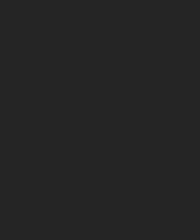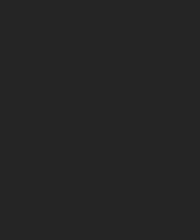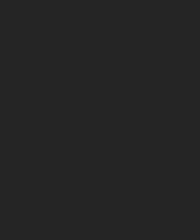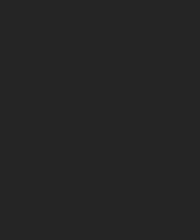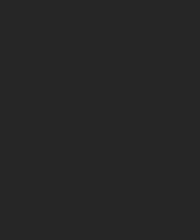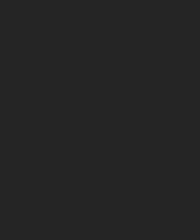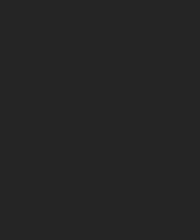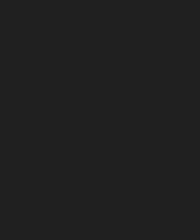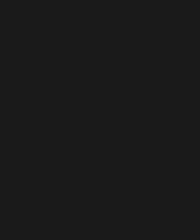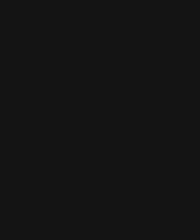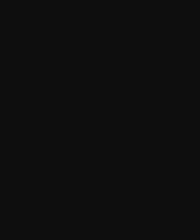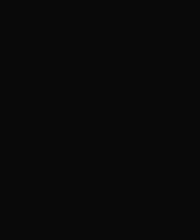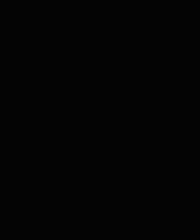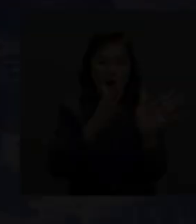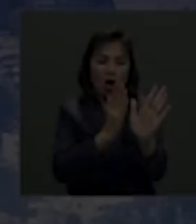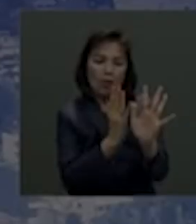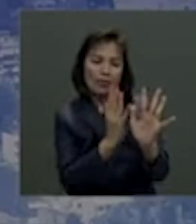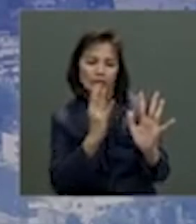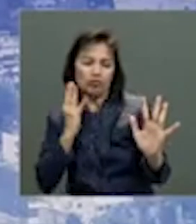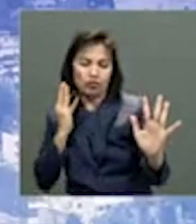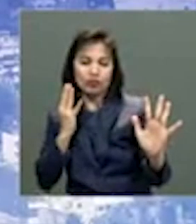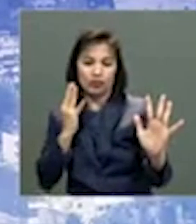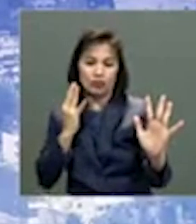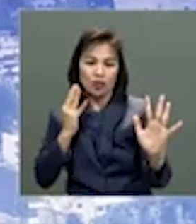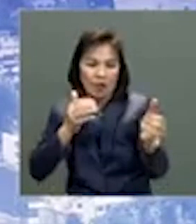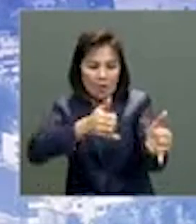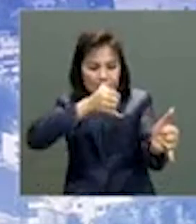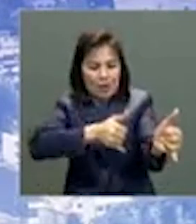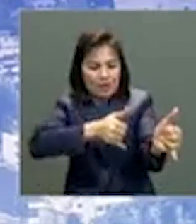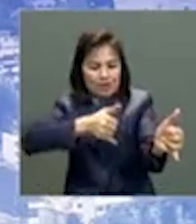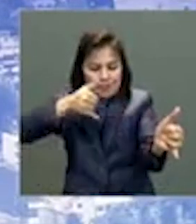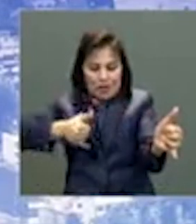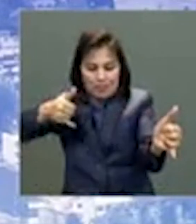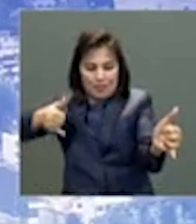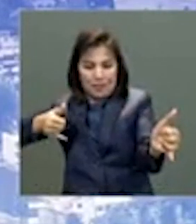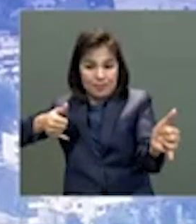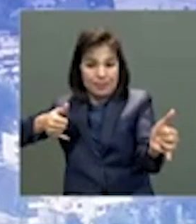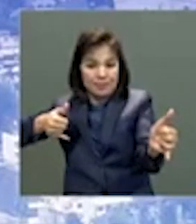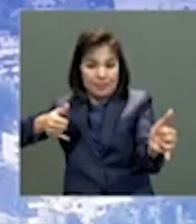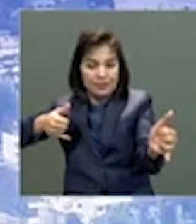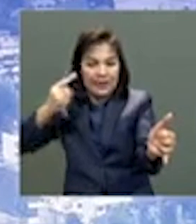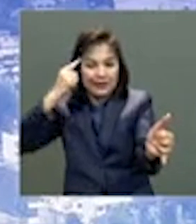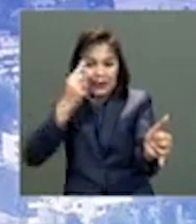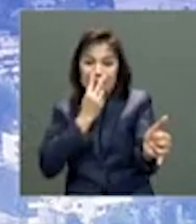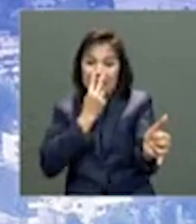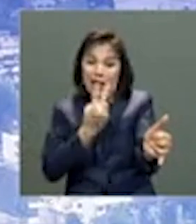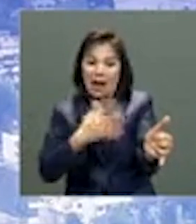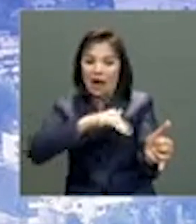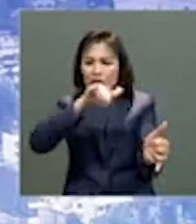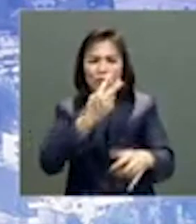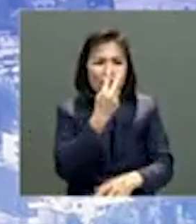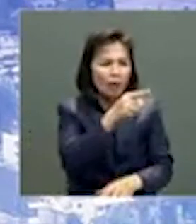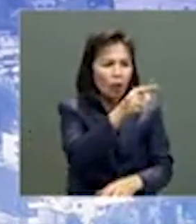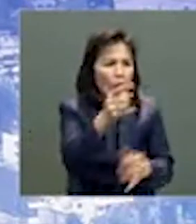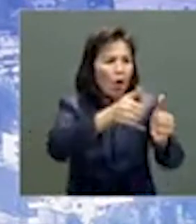ปีประกอบอาชีพแม่บ้านโรคประจำตัวคือโรคเบาหวานความดันโลหิตสูงช่วงวันที่22มีนาคมถึงวันที่2เ